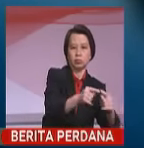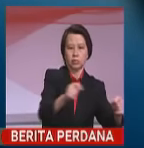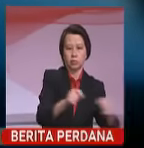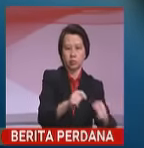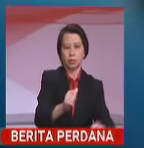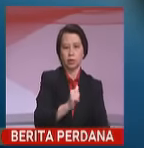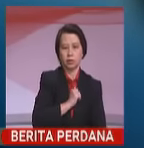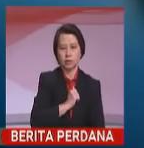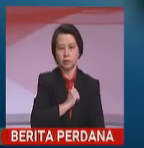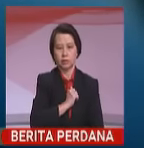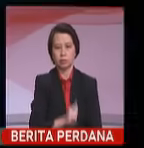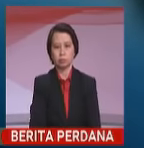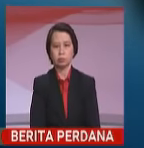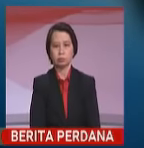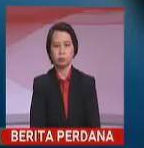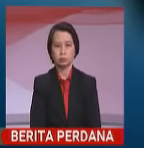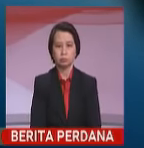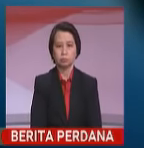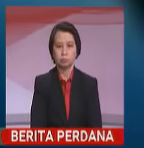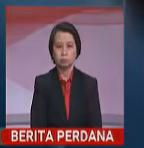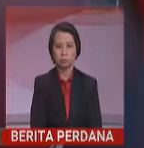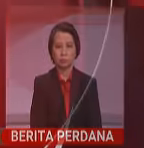asal.